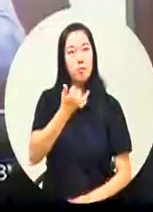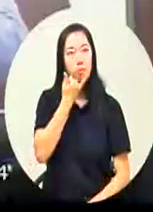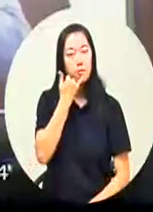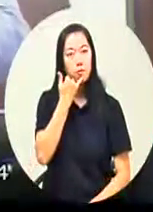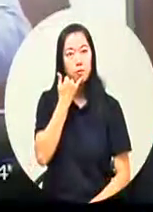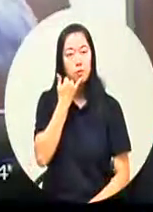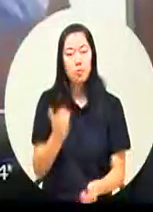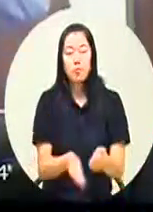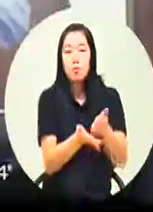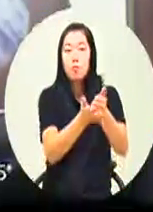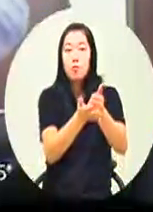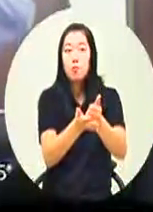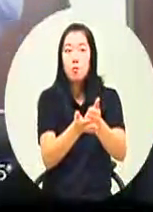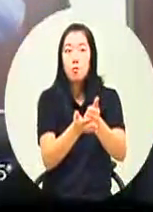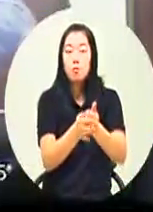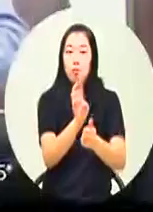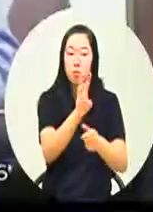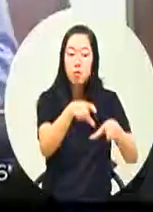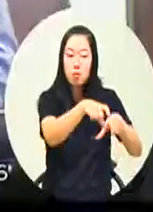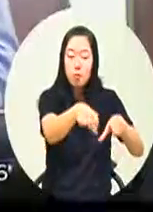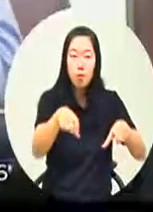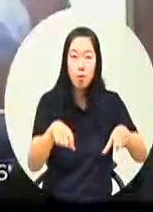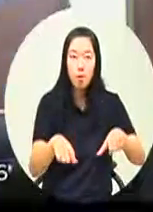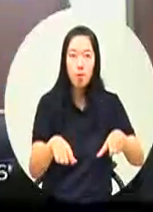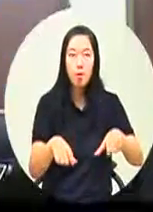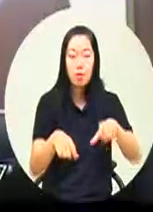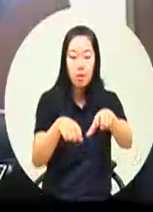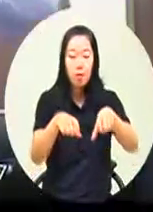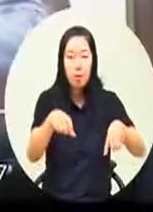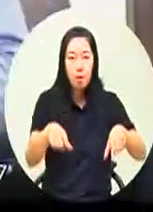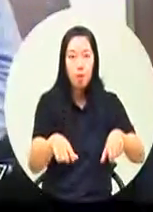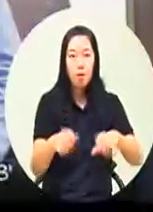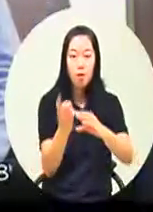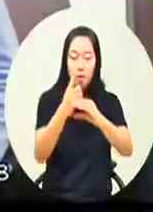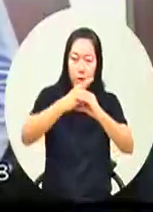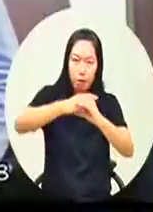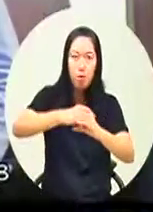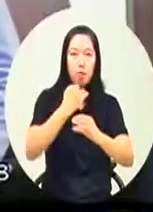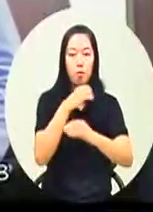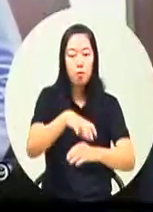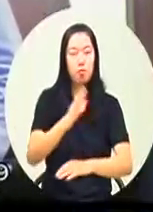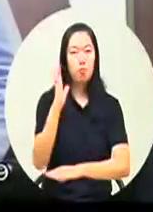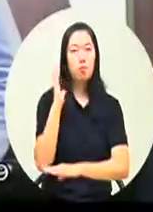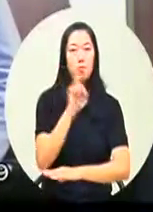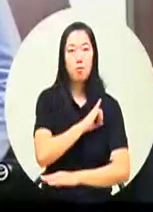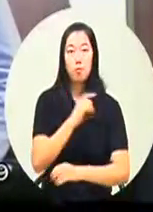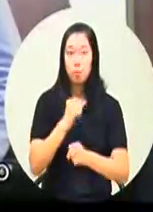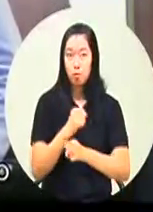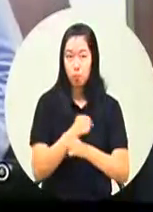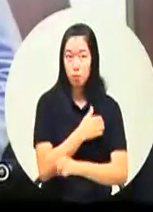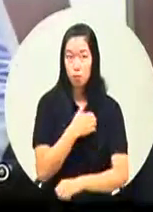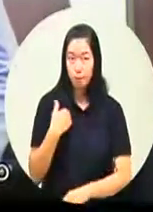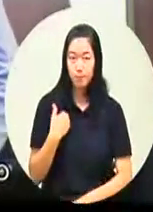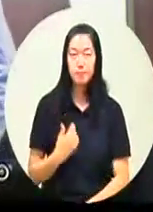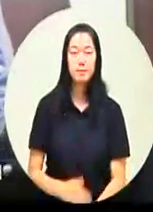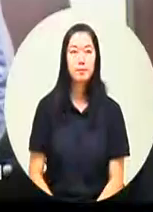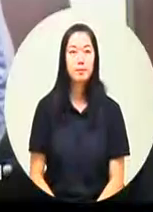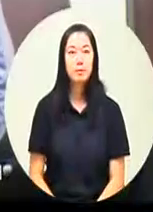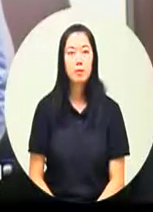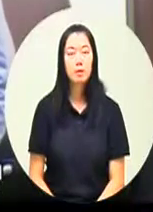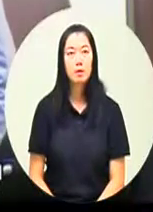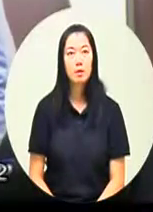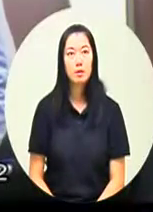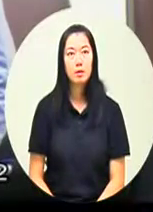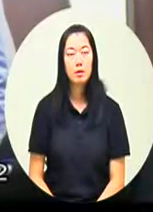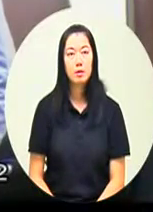所谓的三轮、四轮，但是低速的25公里以下的，这个地方政府就可以来做哈。这是第一个。那第